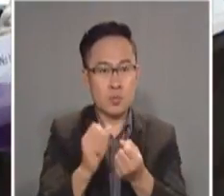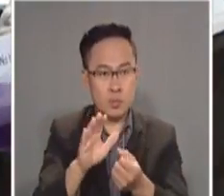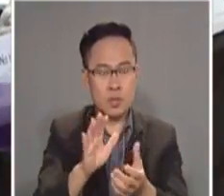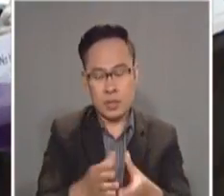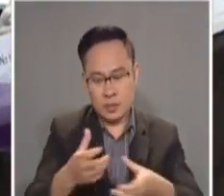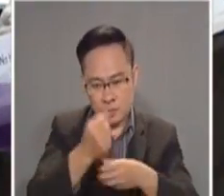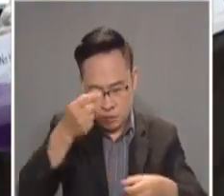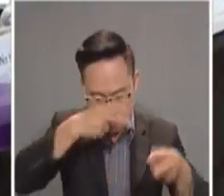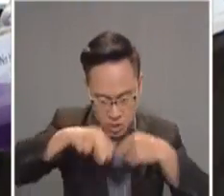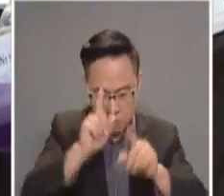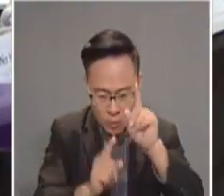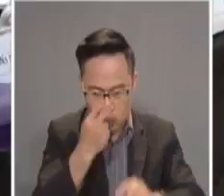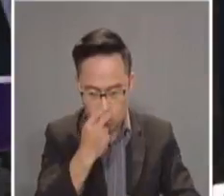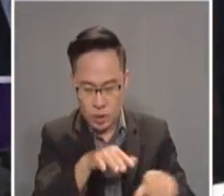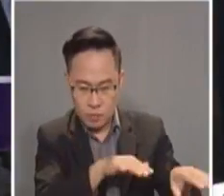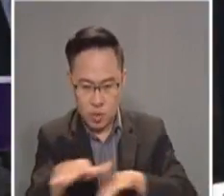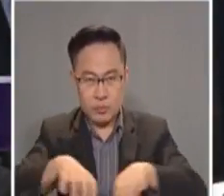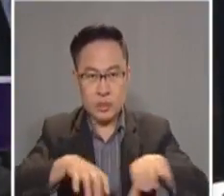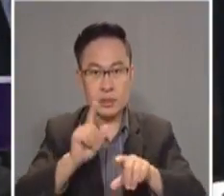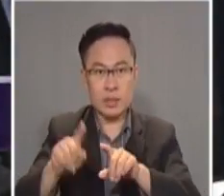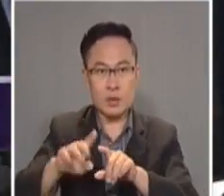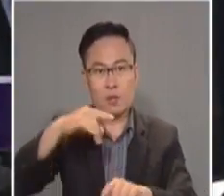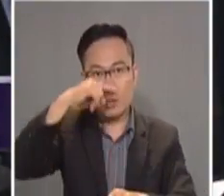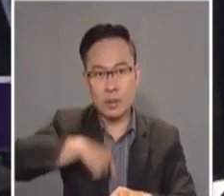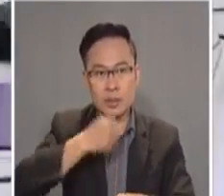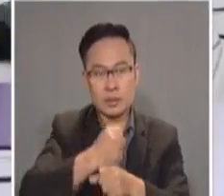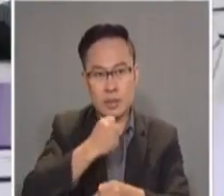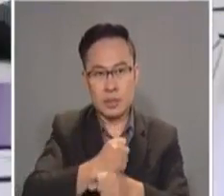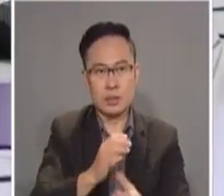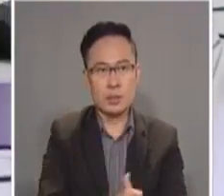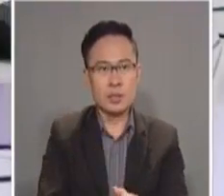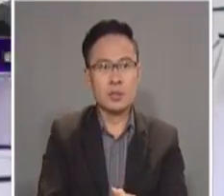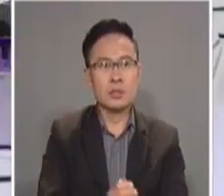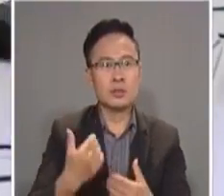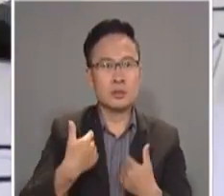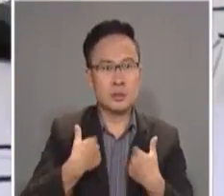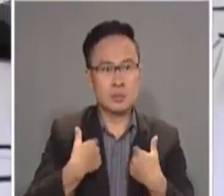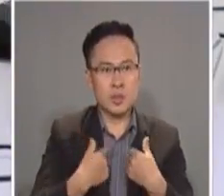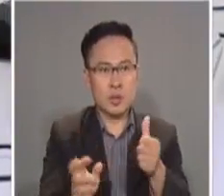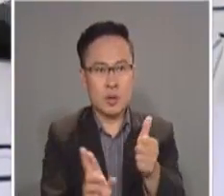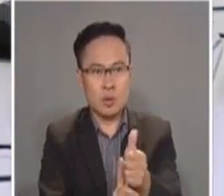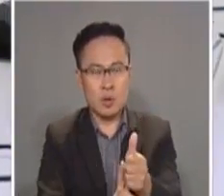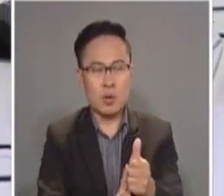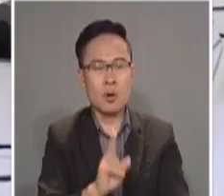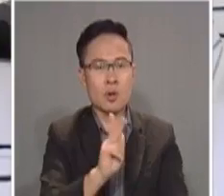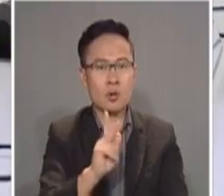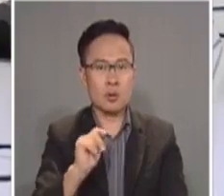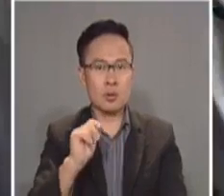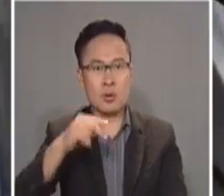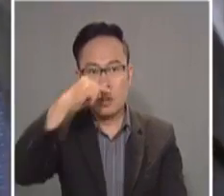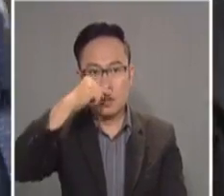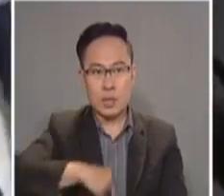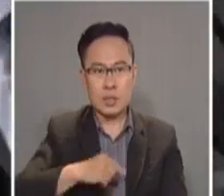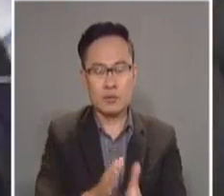งานได้มาประชุมติดตามความคืบหน้าและความพร้อมกับคณะทำงานโดยมีพันโทรุษแสงอุดมรองผู้ว่าการการกีฬาแห่งประเทศไทย